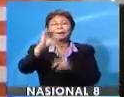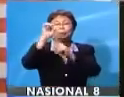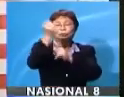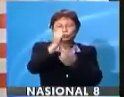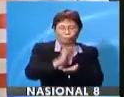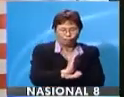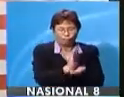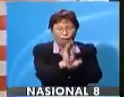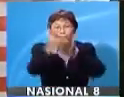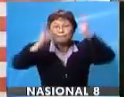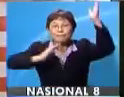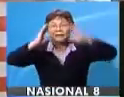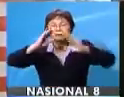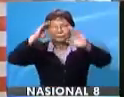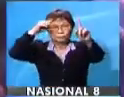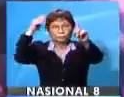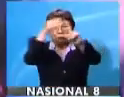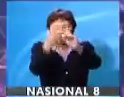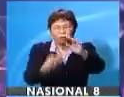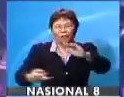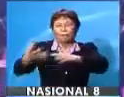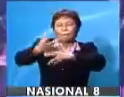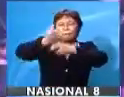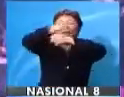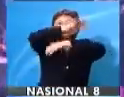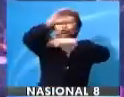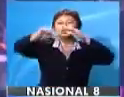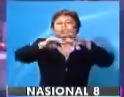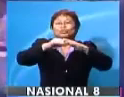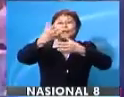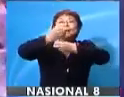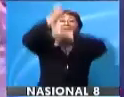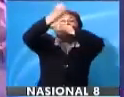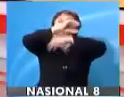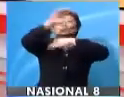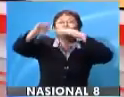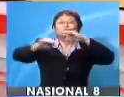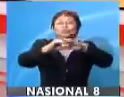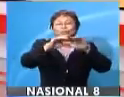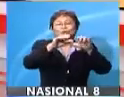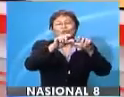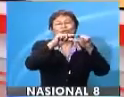Malaysia mensasarkan menaiki podium ke semua kategori.